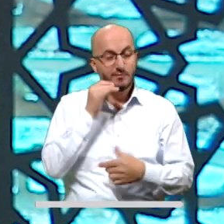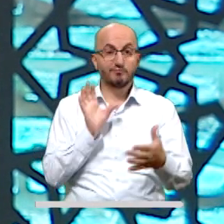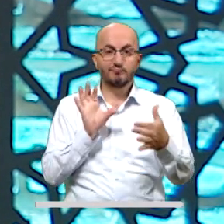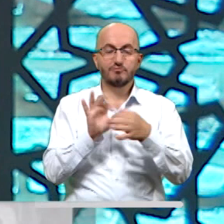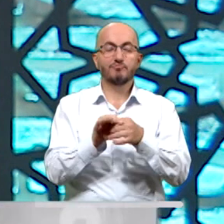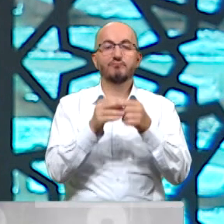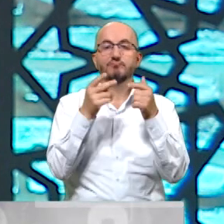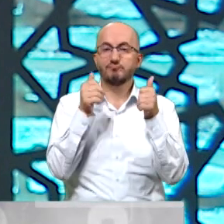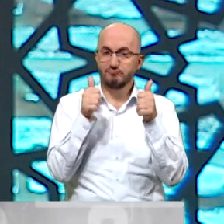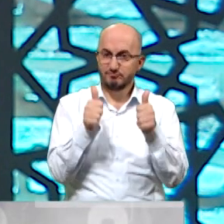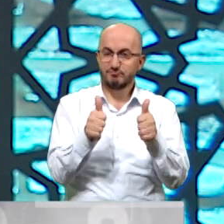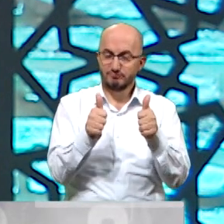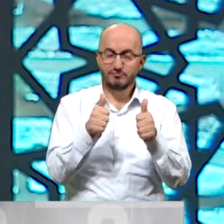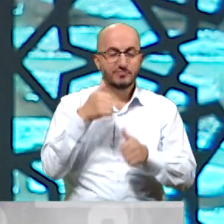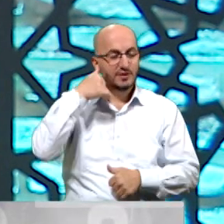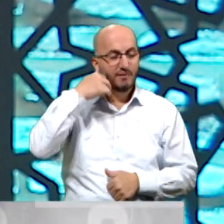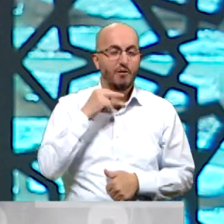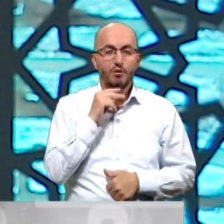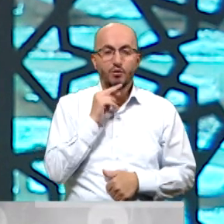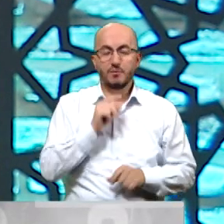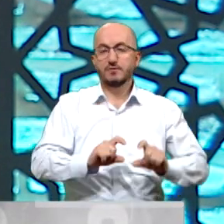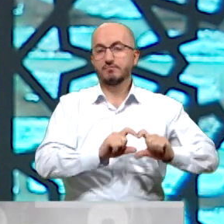katılabilirsiniz. 0312 alan koduyla